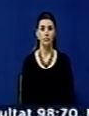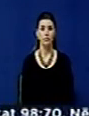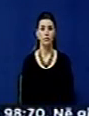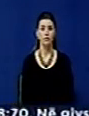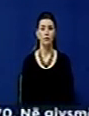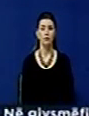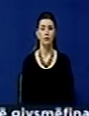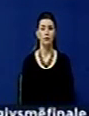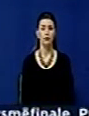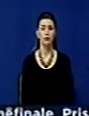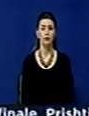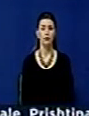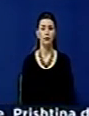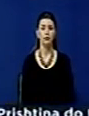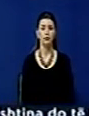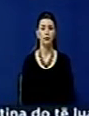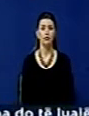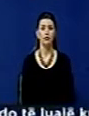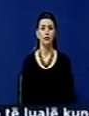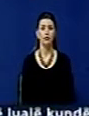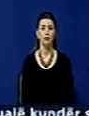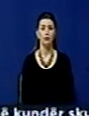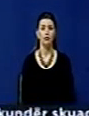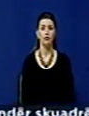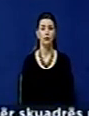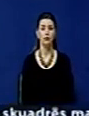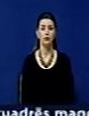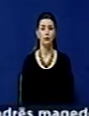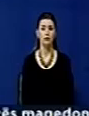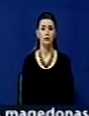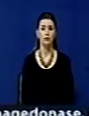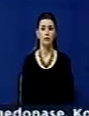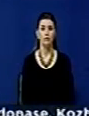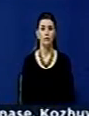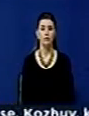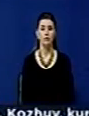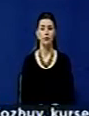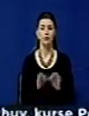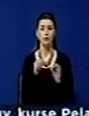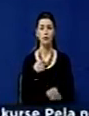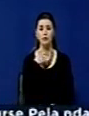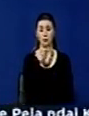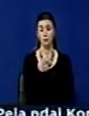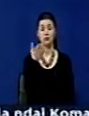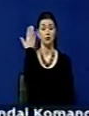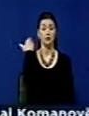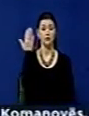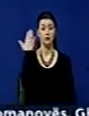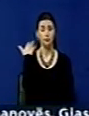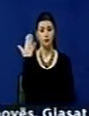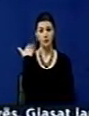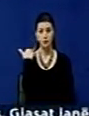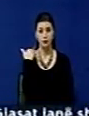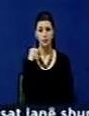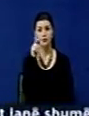Po pyet për zotin Abrashi, po. Kjo pyetje është bo bukur herët.